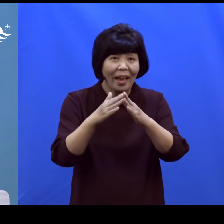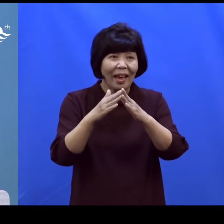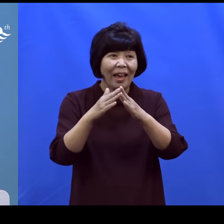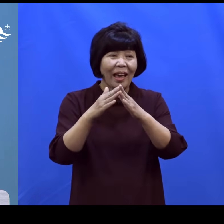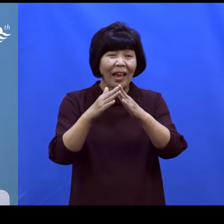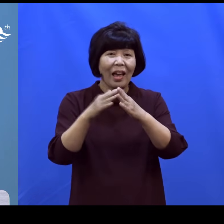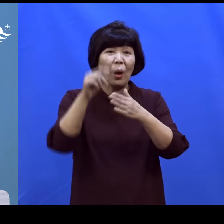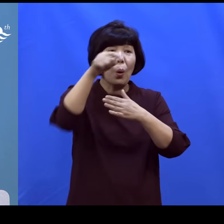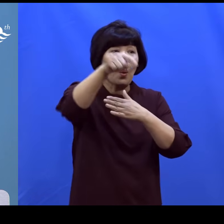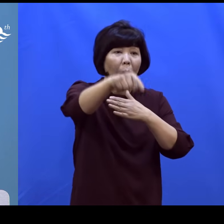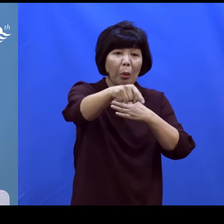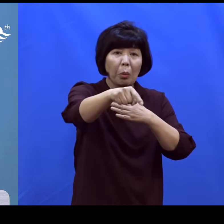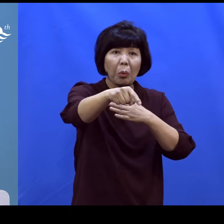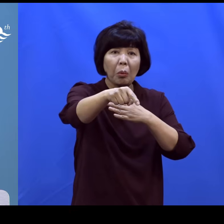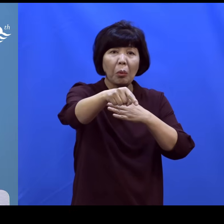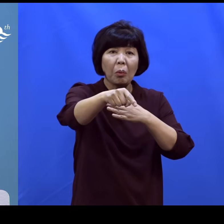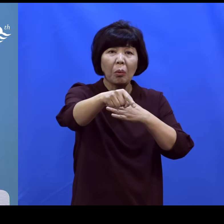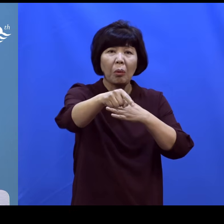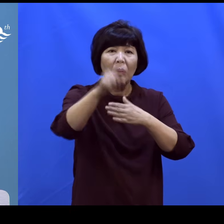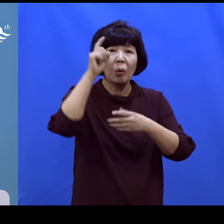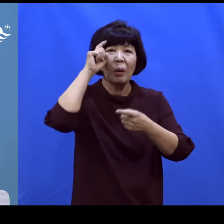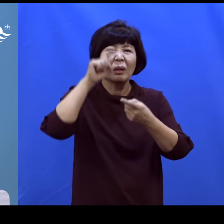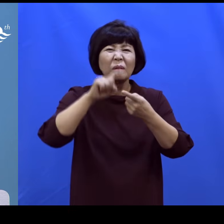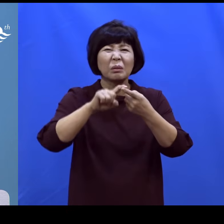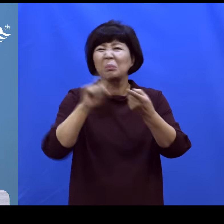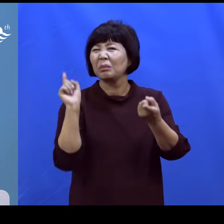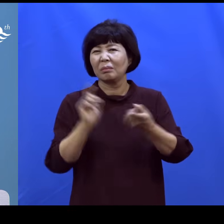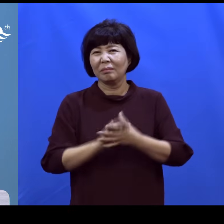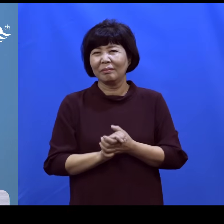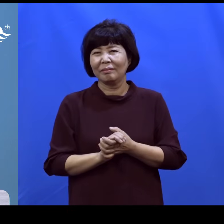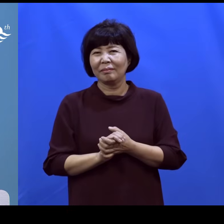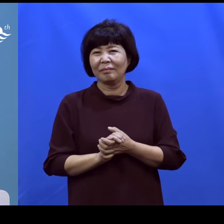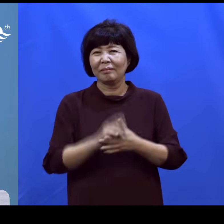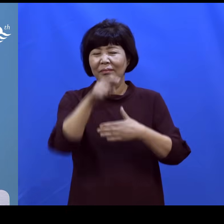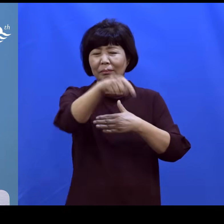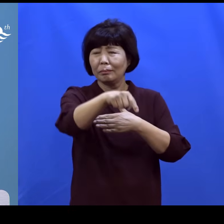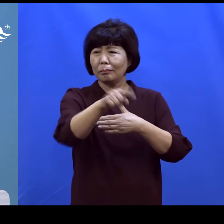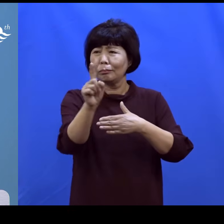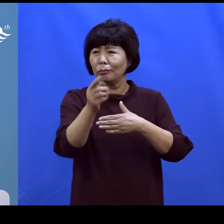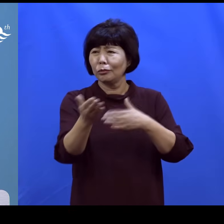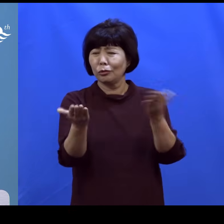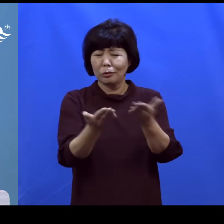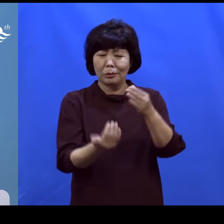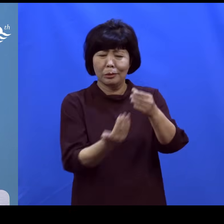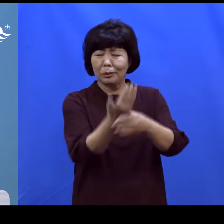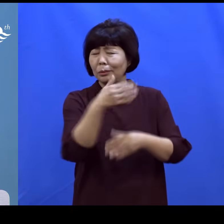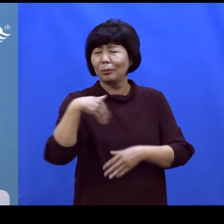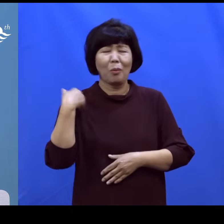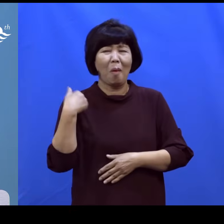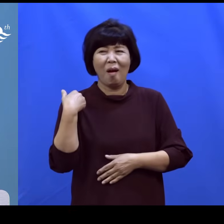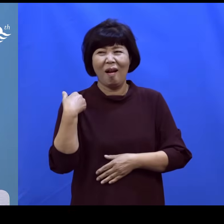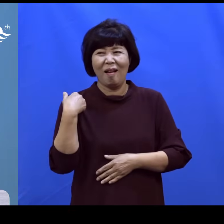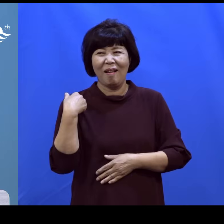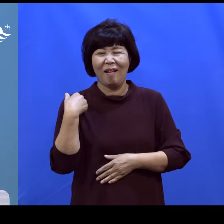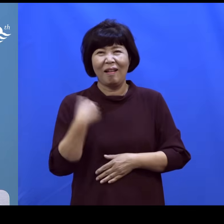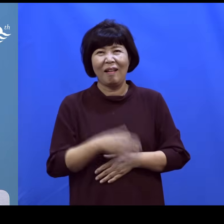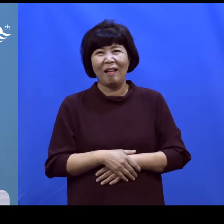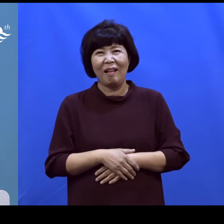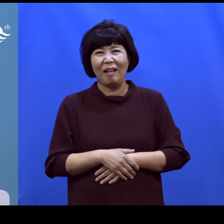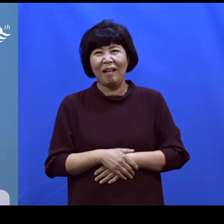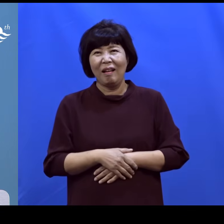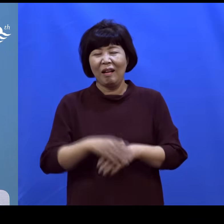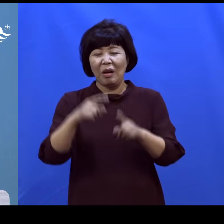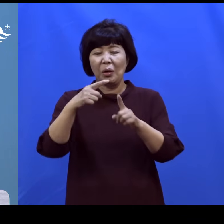교회 내부에만 관심을 가지는 거예요. 교회 바깥에 무슨 일이 일어나는지 모르는 거예요. 아이솔레이트 된다고 그러죠. 고립돼요. 교회가